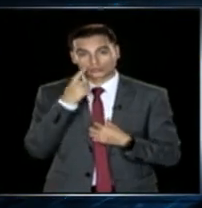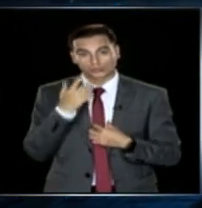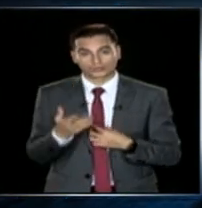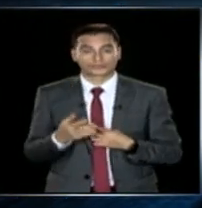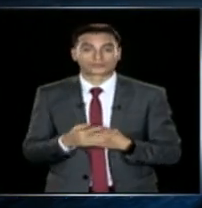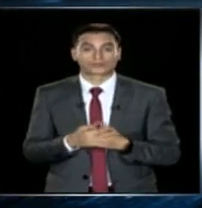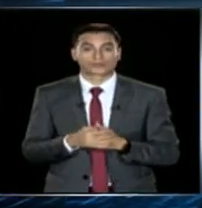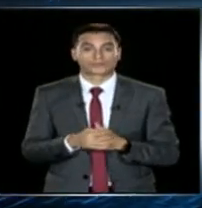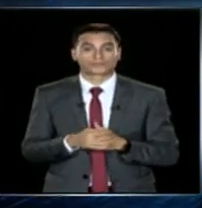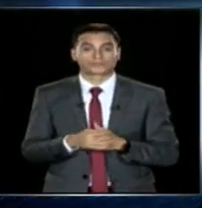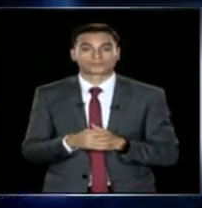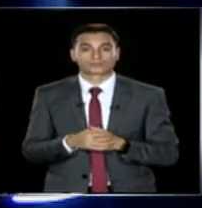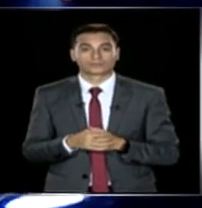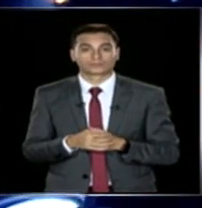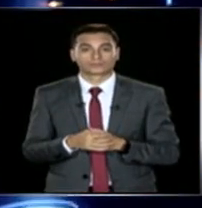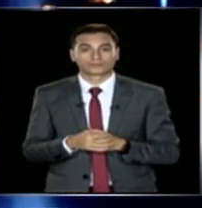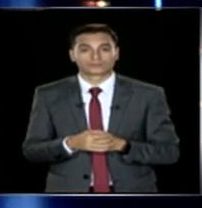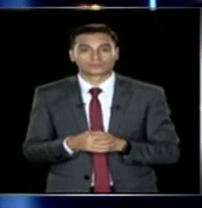العلم.